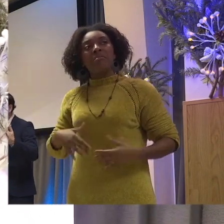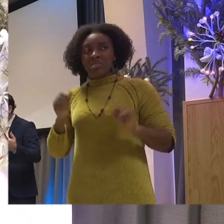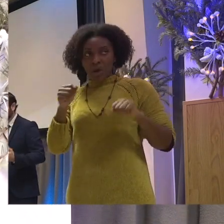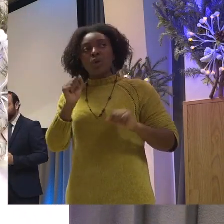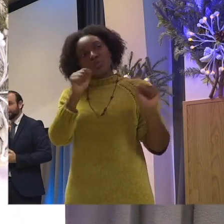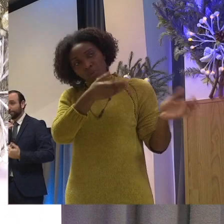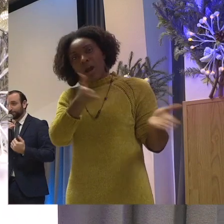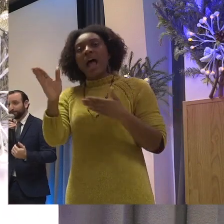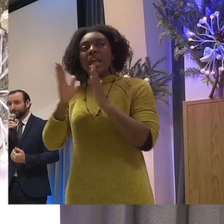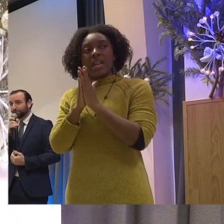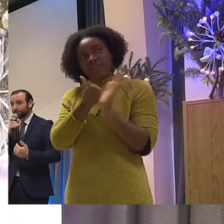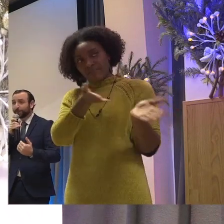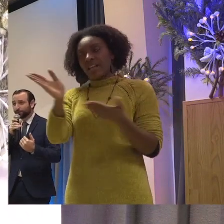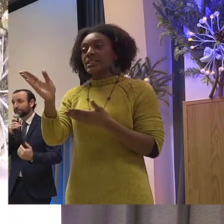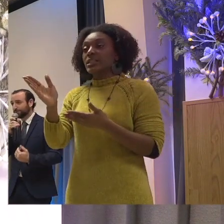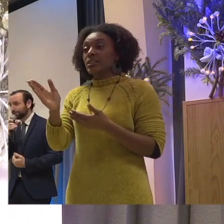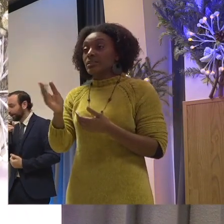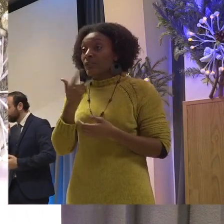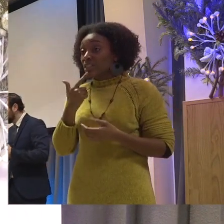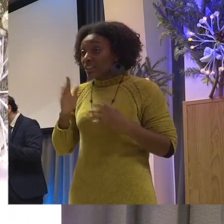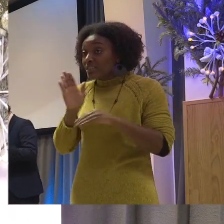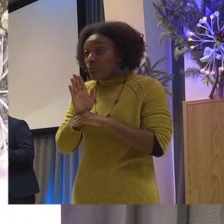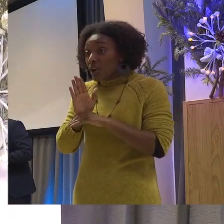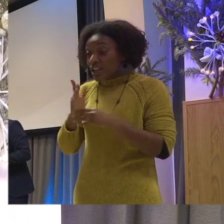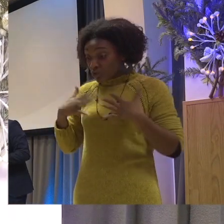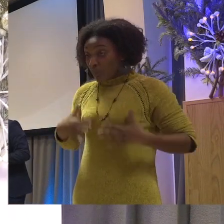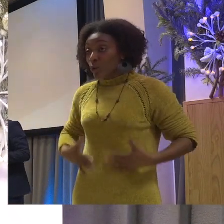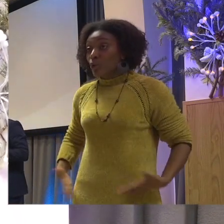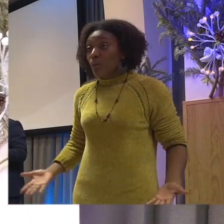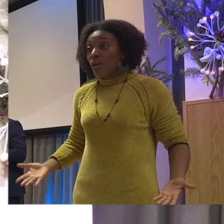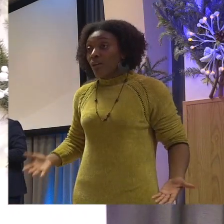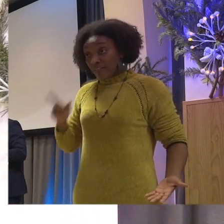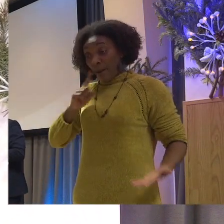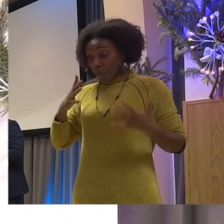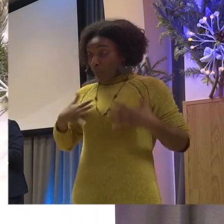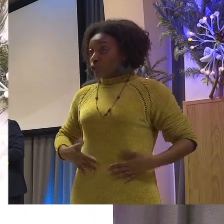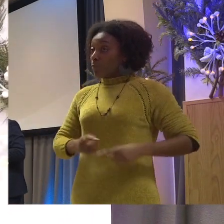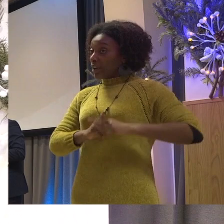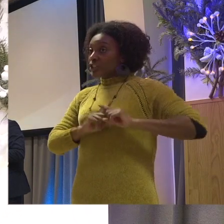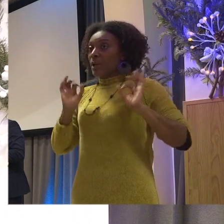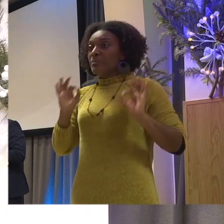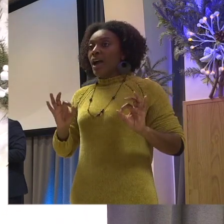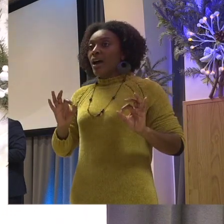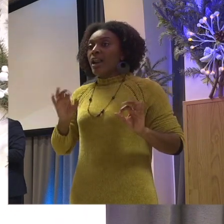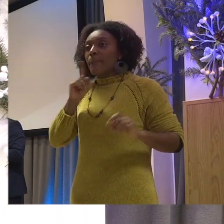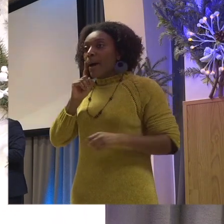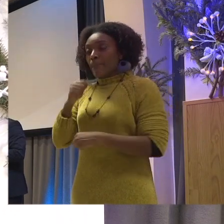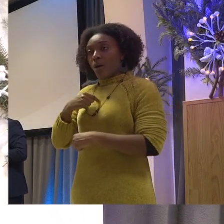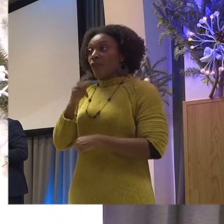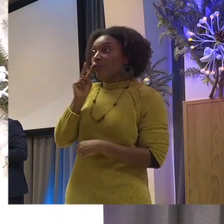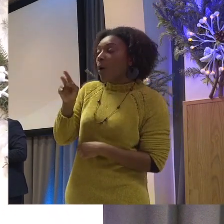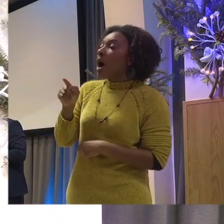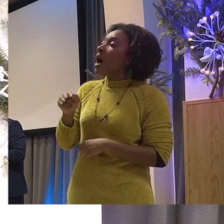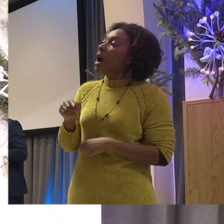grande puissance. Est une grande puissance. Prenez conscience de cela. Ne vous cachez pas, mais vivez au grand jour votre foi et